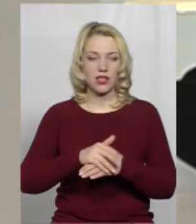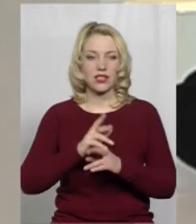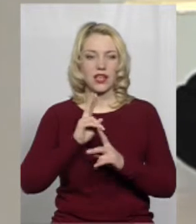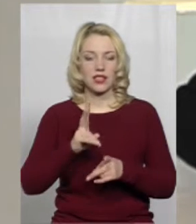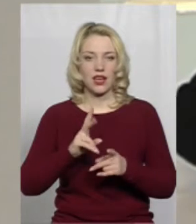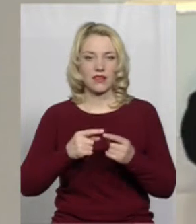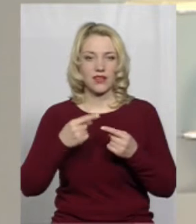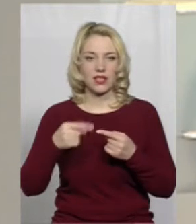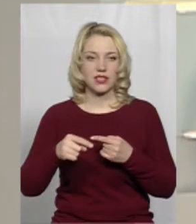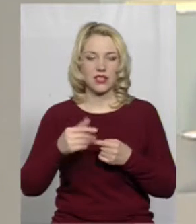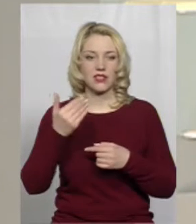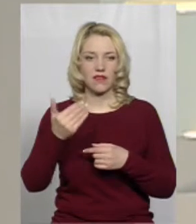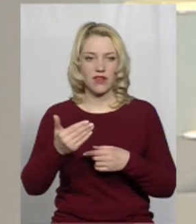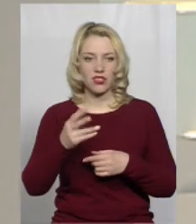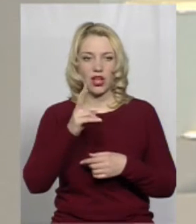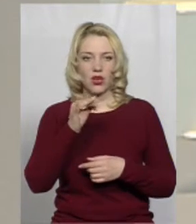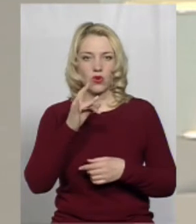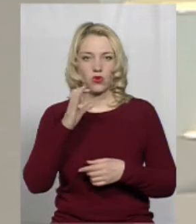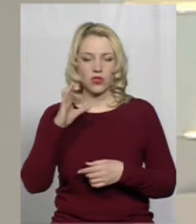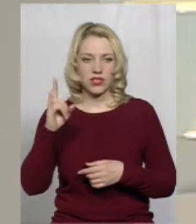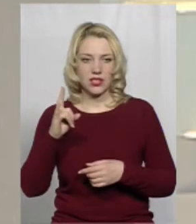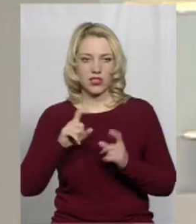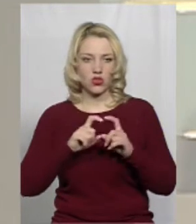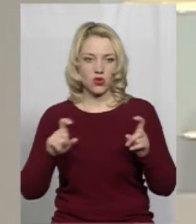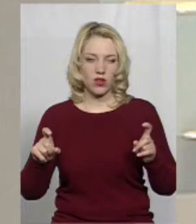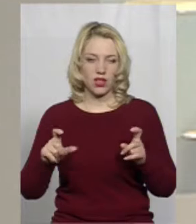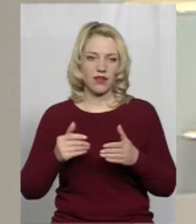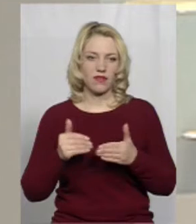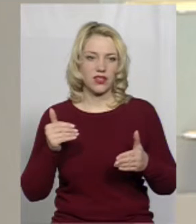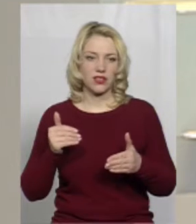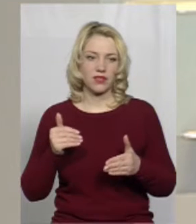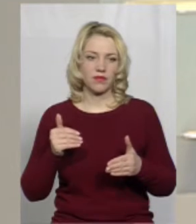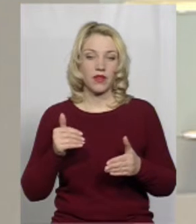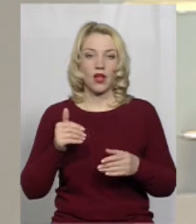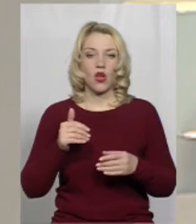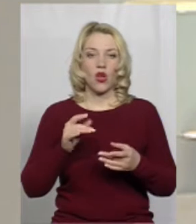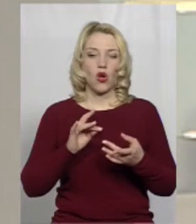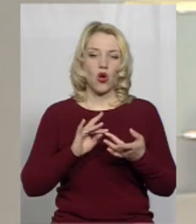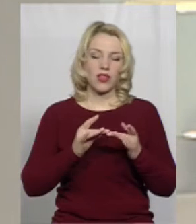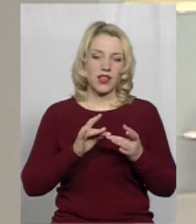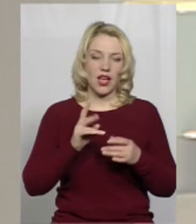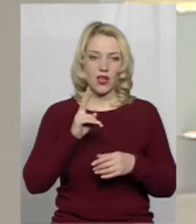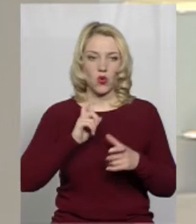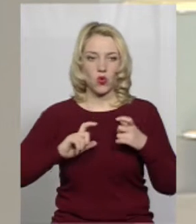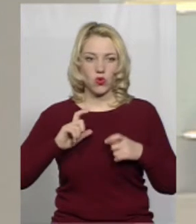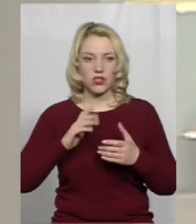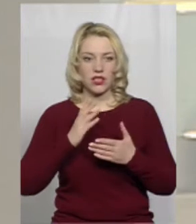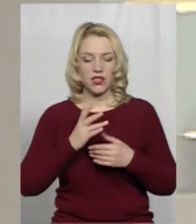скажіть, як відрізняються ваші курси, школа, від онлайн-курсів? Є